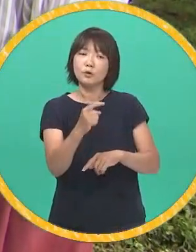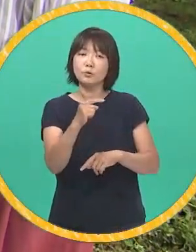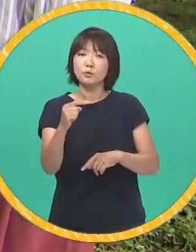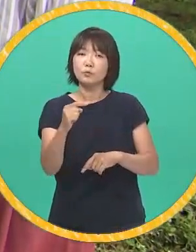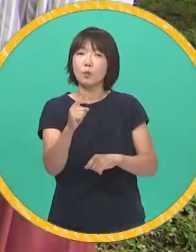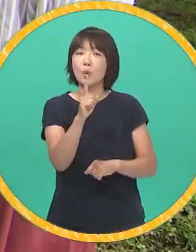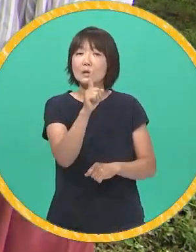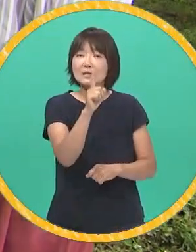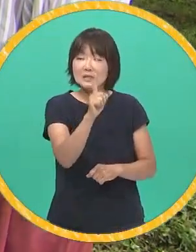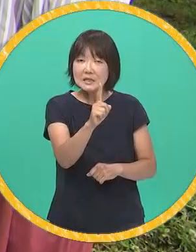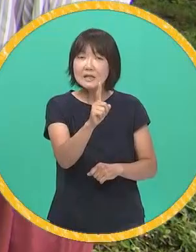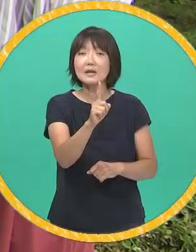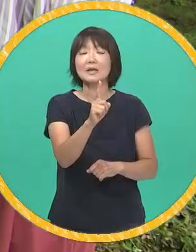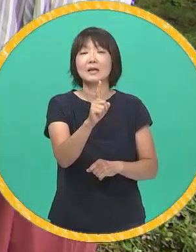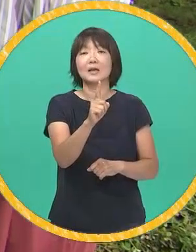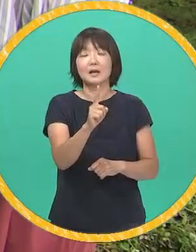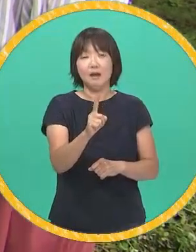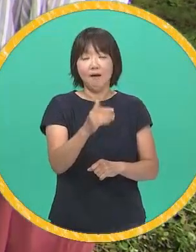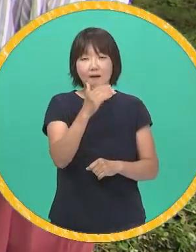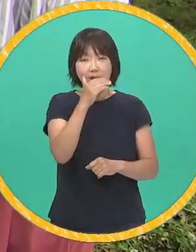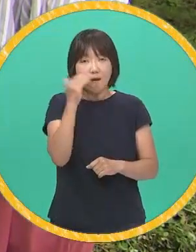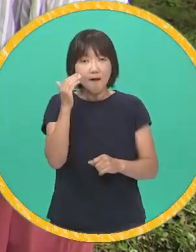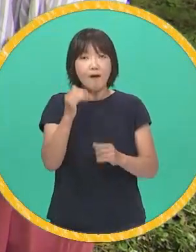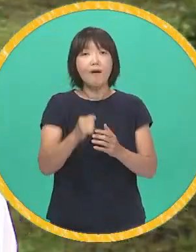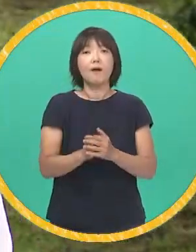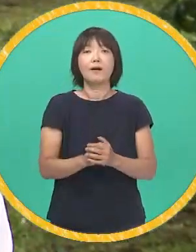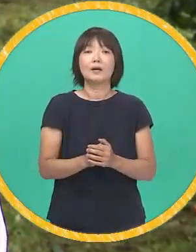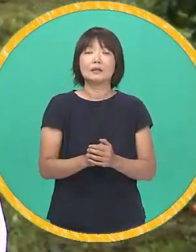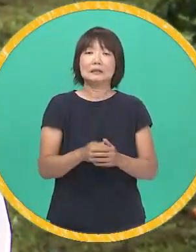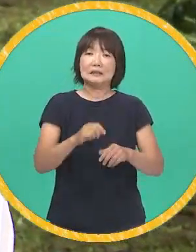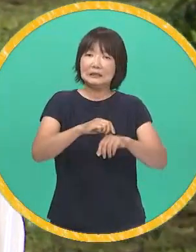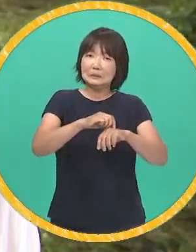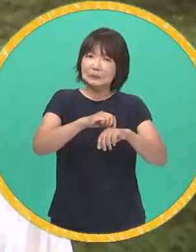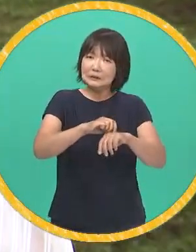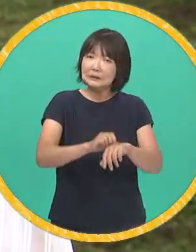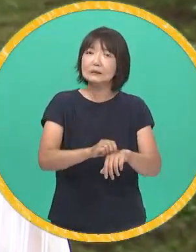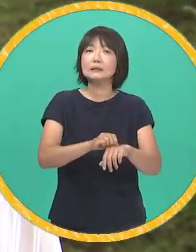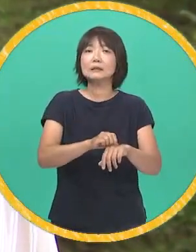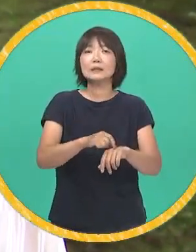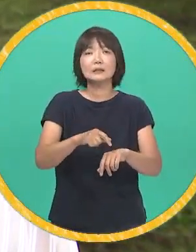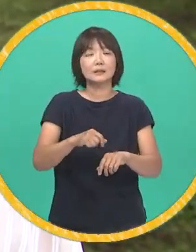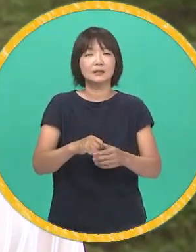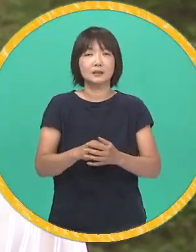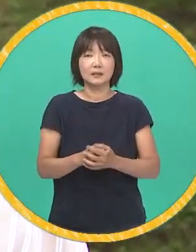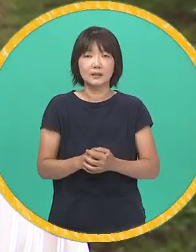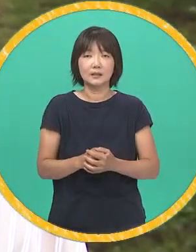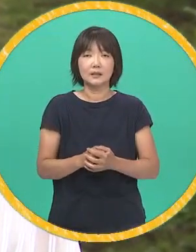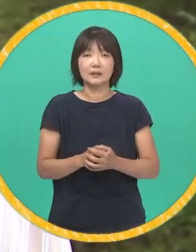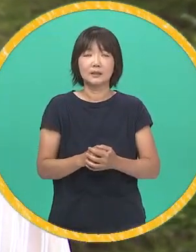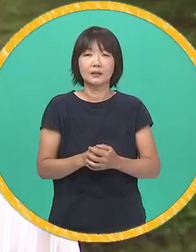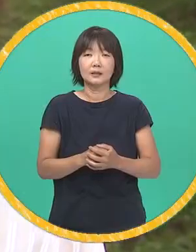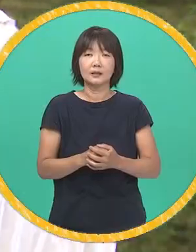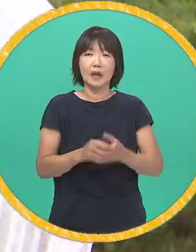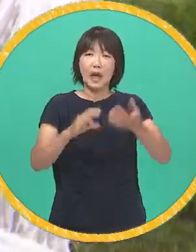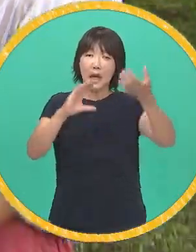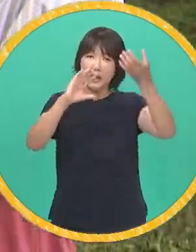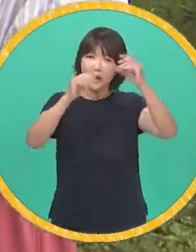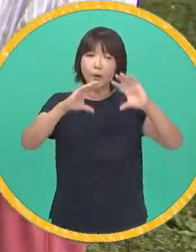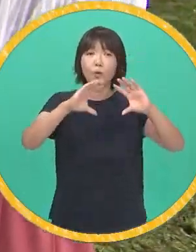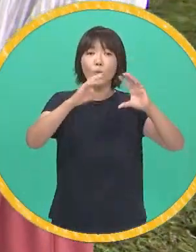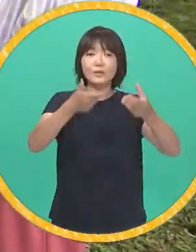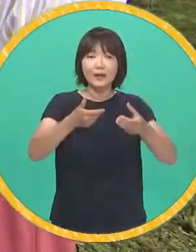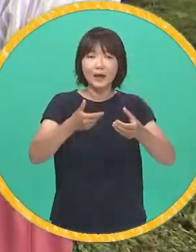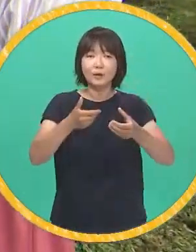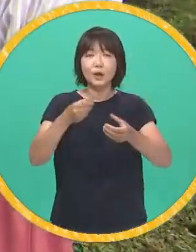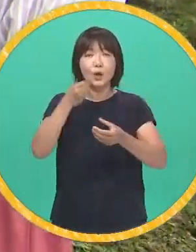1本が出来上がったということですが後になります厳しいよう607さなら動いよのか行き薄い